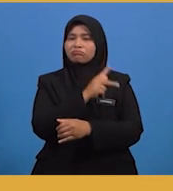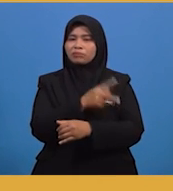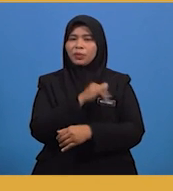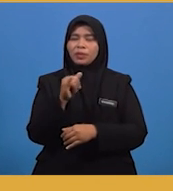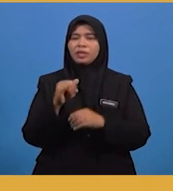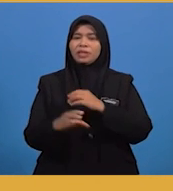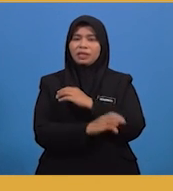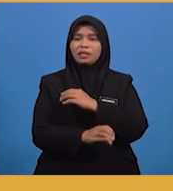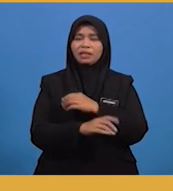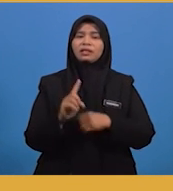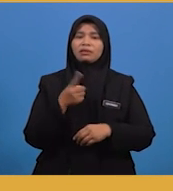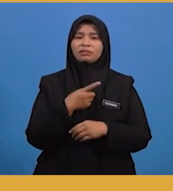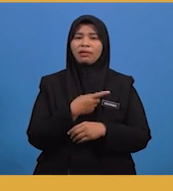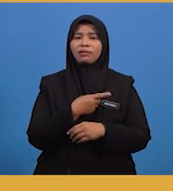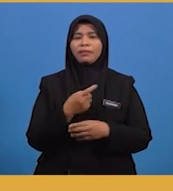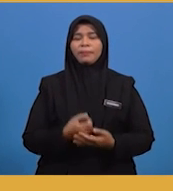Boleh murid-murid nyatakan?